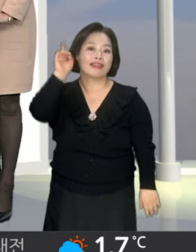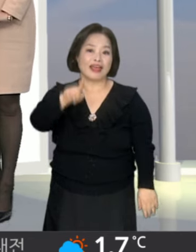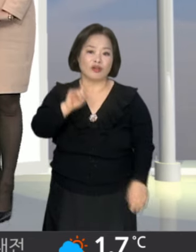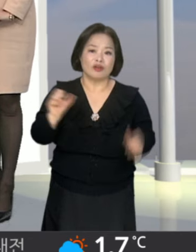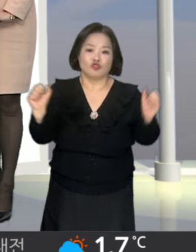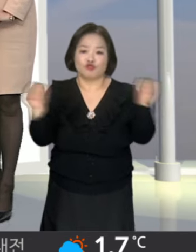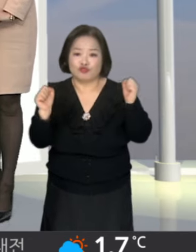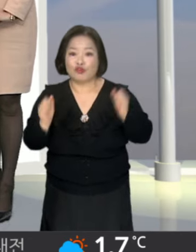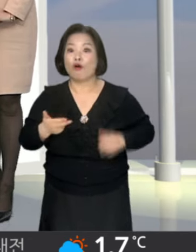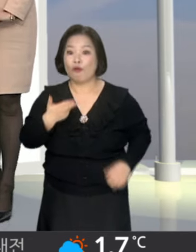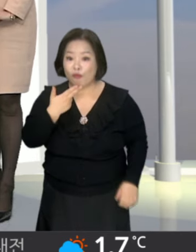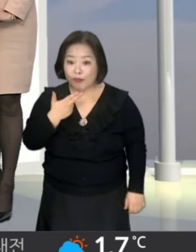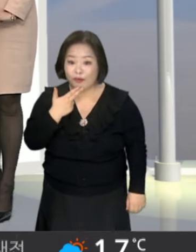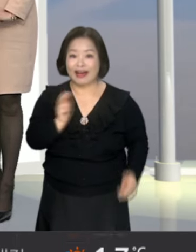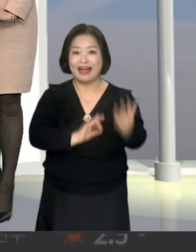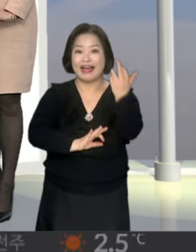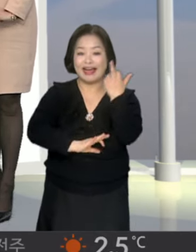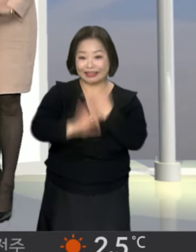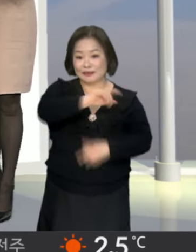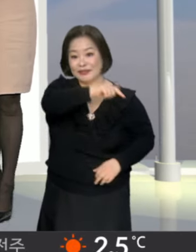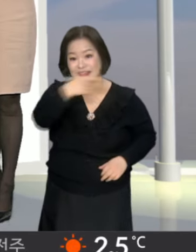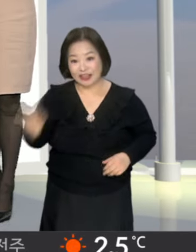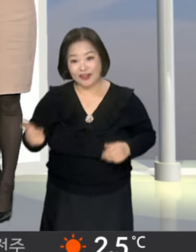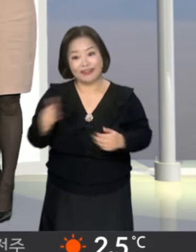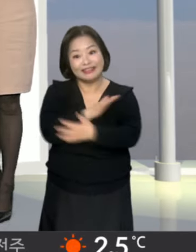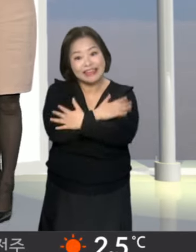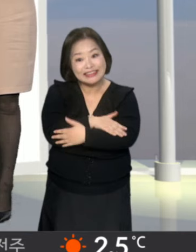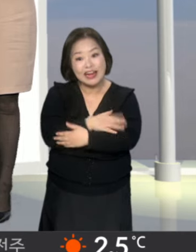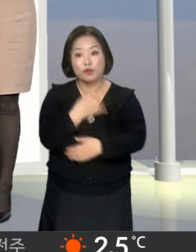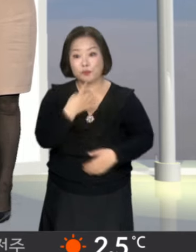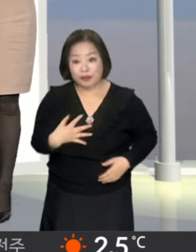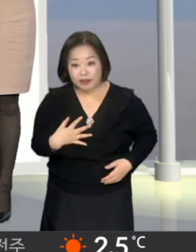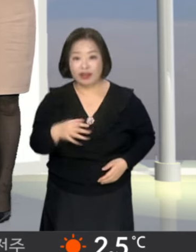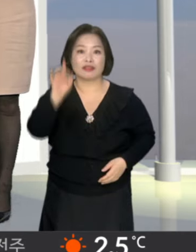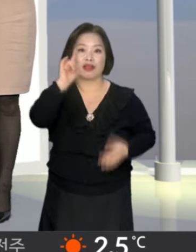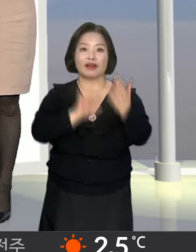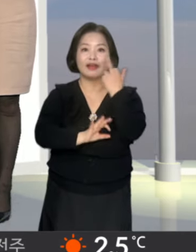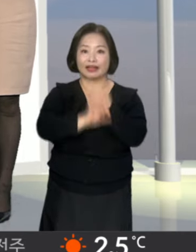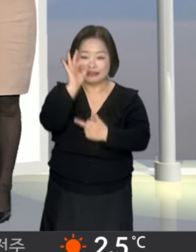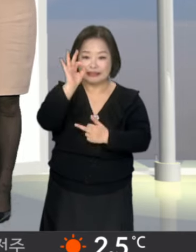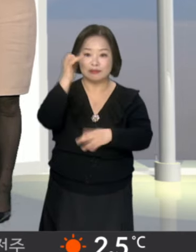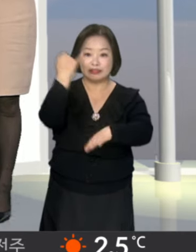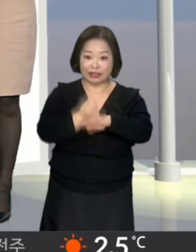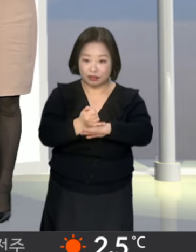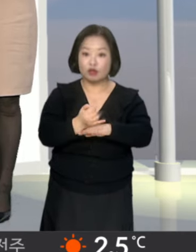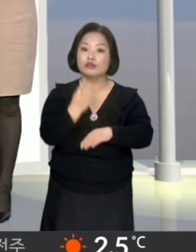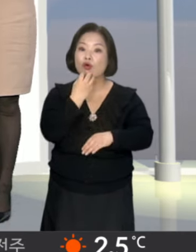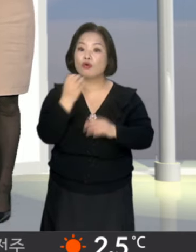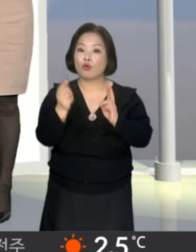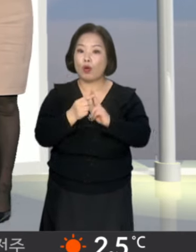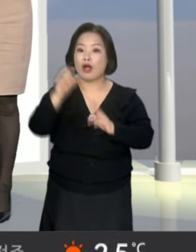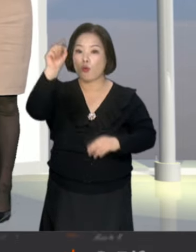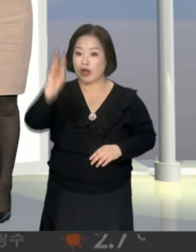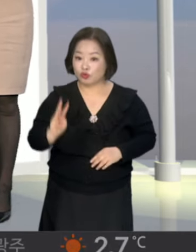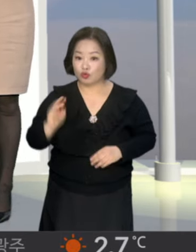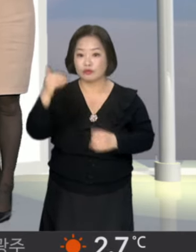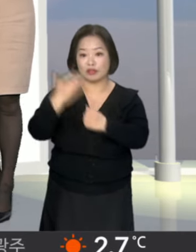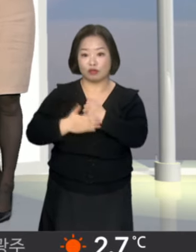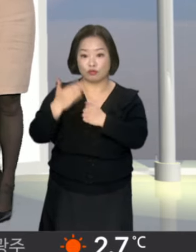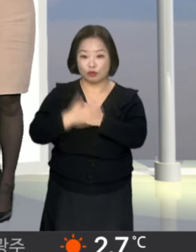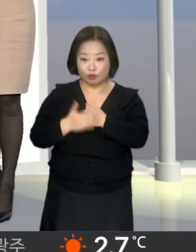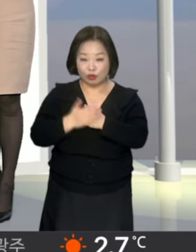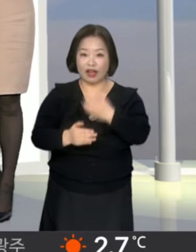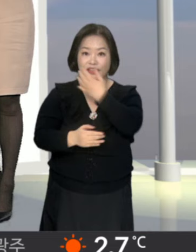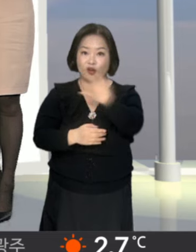수준의 큰 추위는 없이 아침 저녁으로만 쌀쌀할 텐데요. 내일 아침 최저 기온은 서울과 광주, 대구가